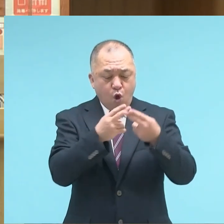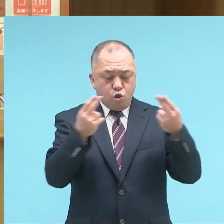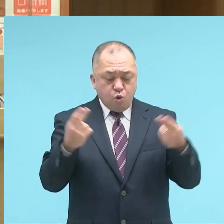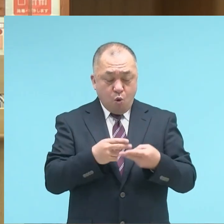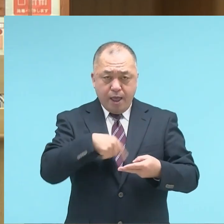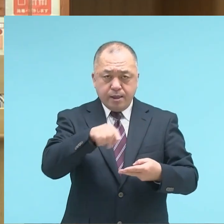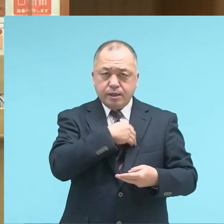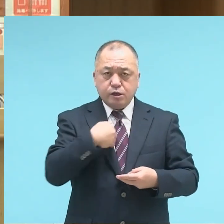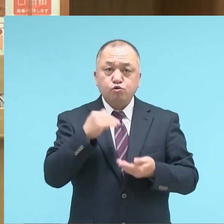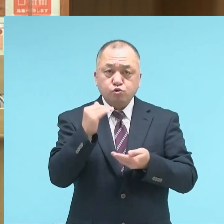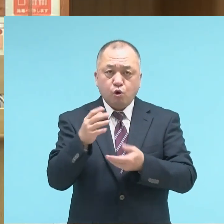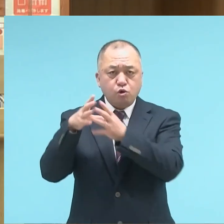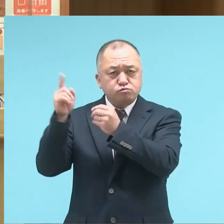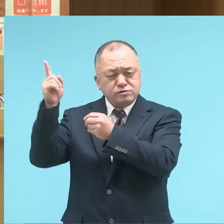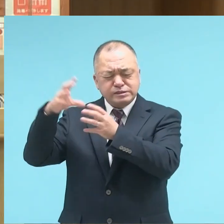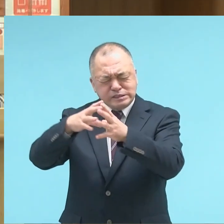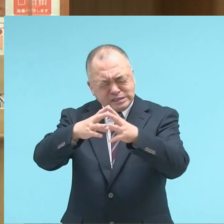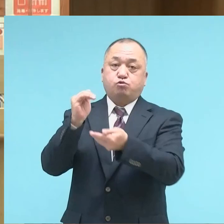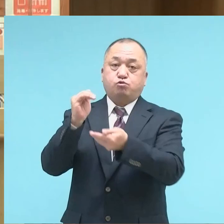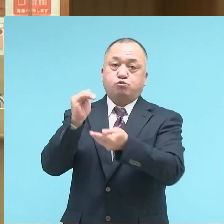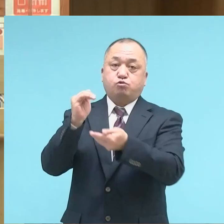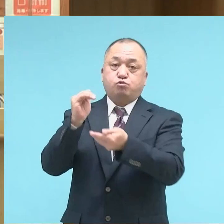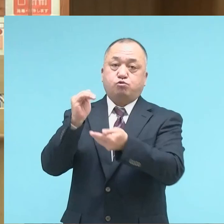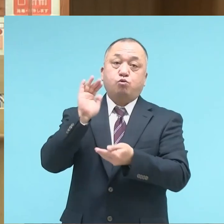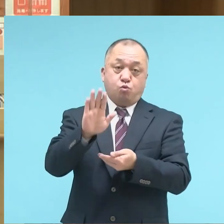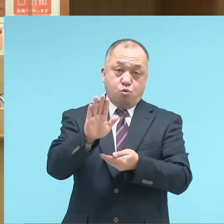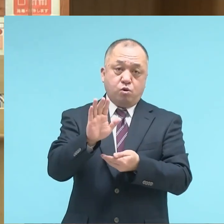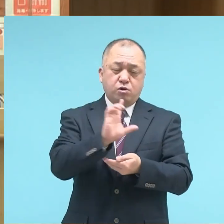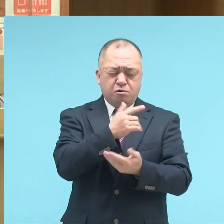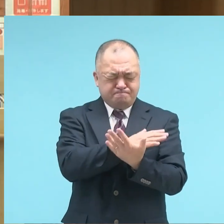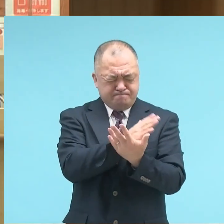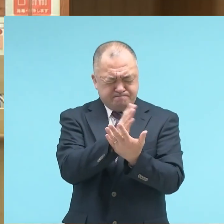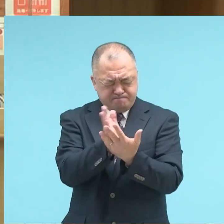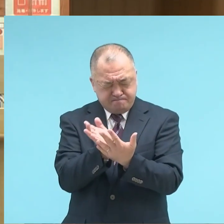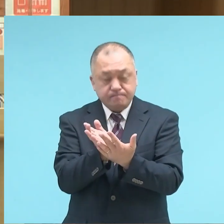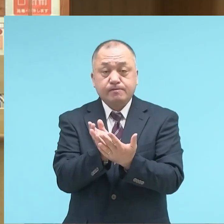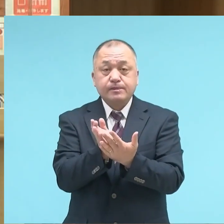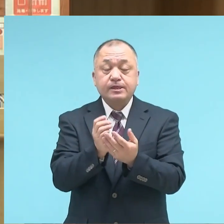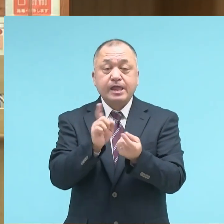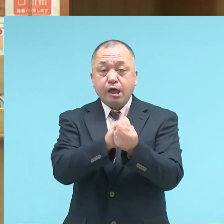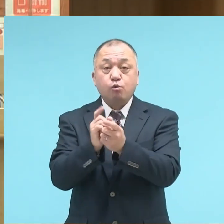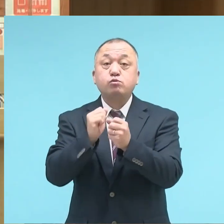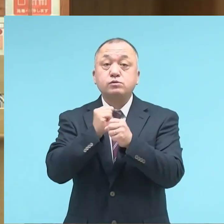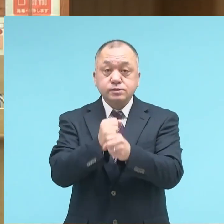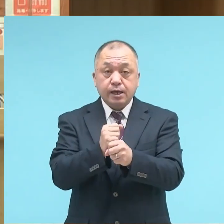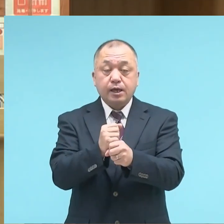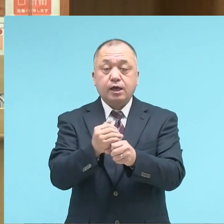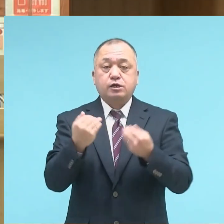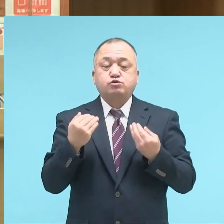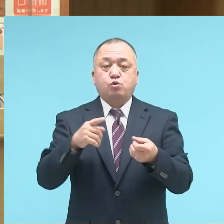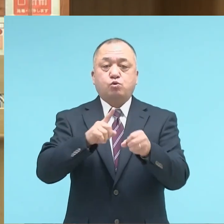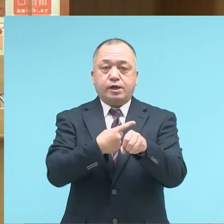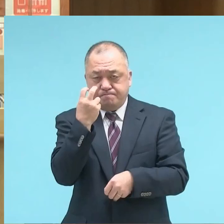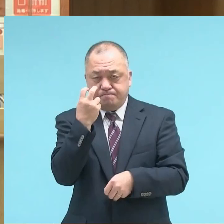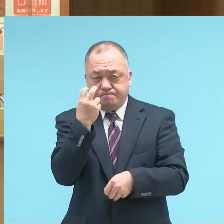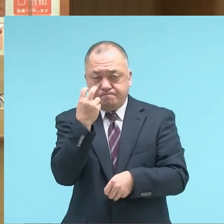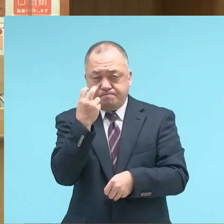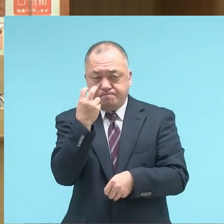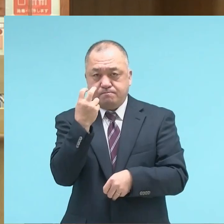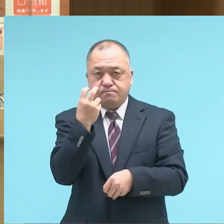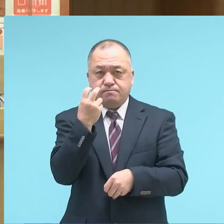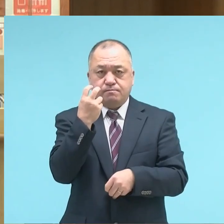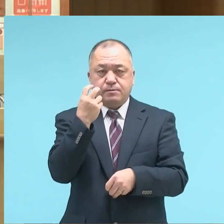国に協力をお願いすること、あるいはあらゆる、そういった対応をした上で、 その必要性について慎重に見極める必要